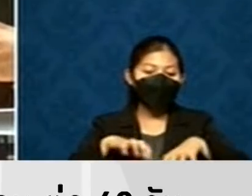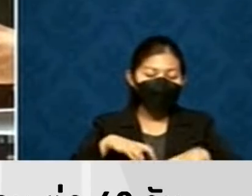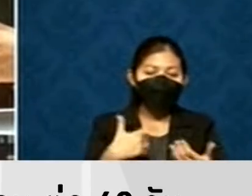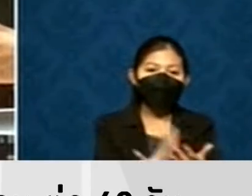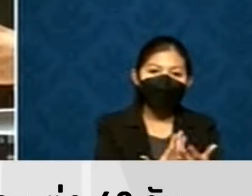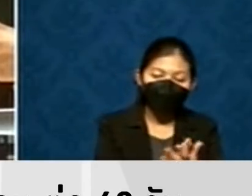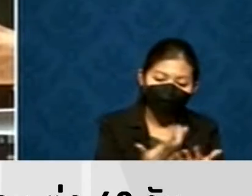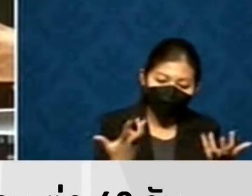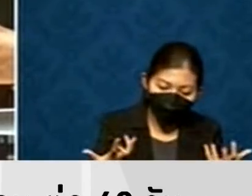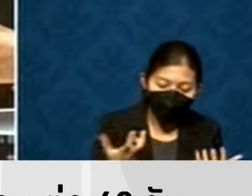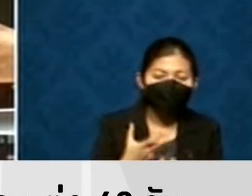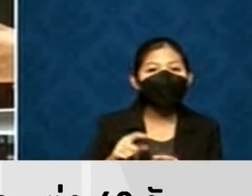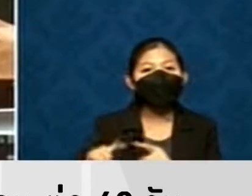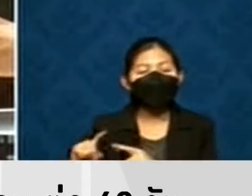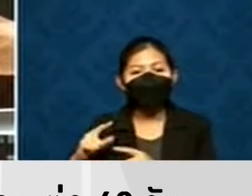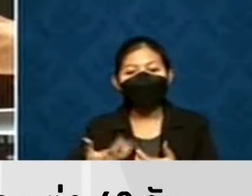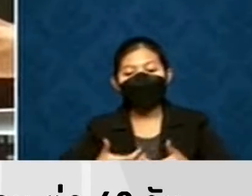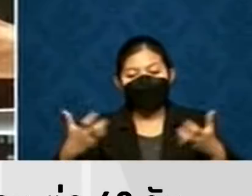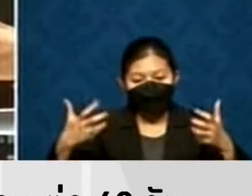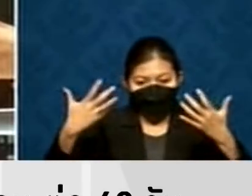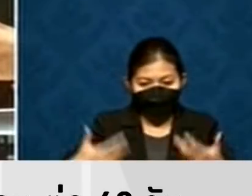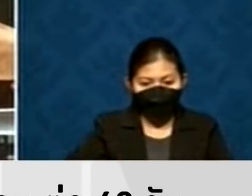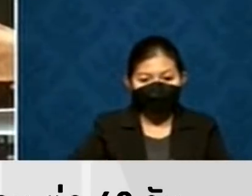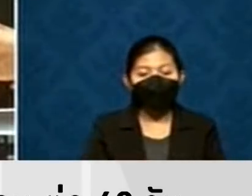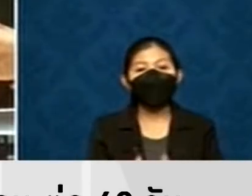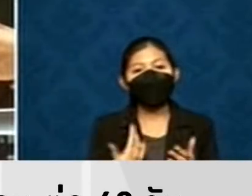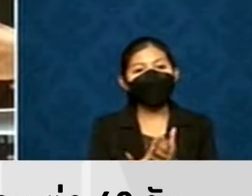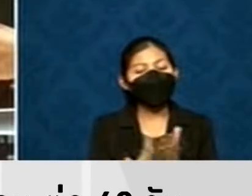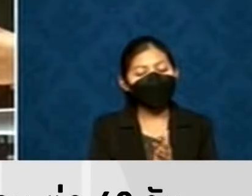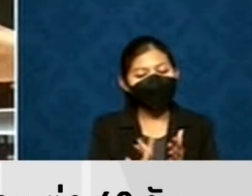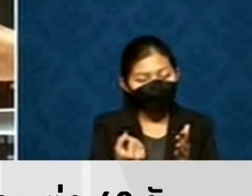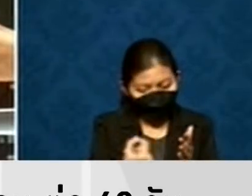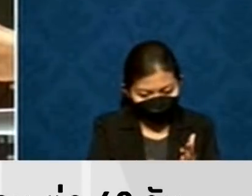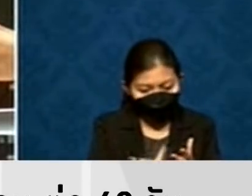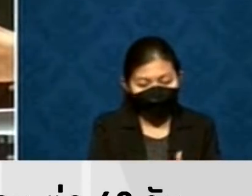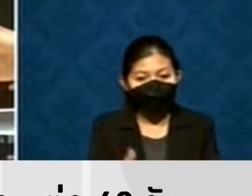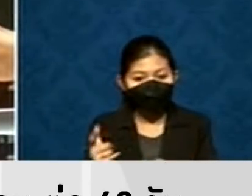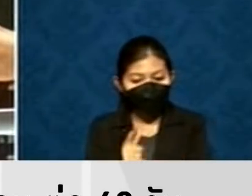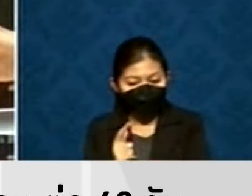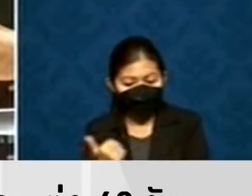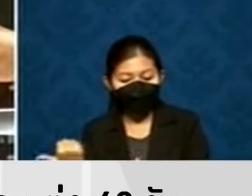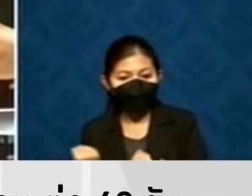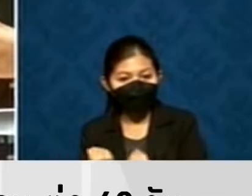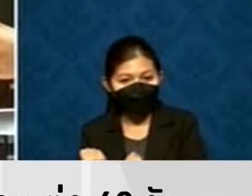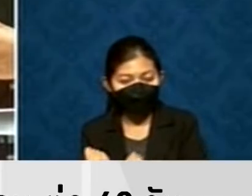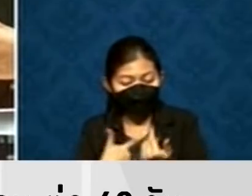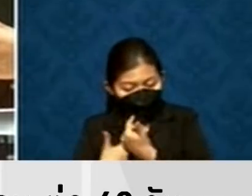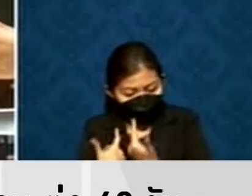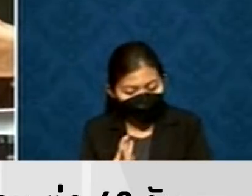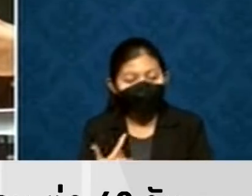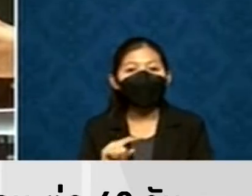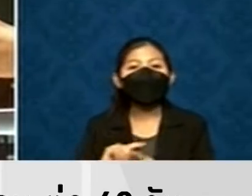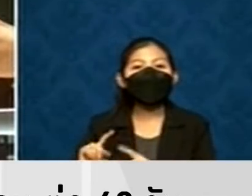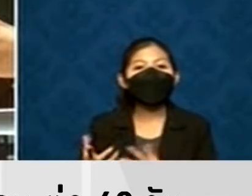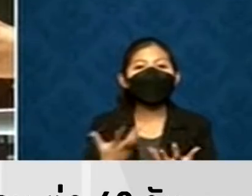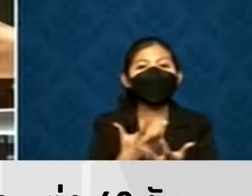การะเลี้ยงดูหลังสิ้นสุดการสมรส7ให้คู่สมรสที่เป็นเพศเดียวกันซึ่งจดทะเบียนสมรสโดยชอบด้วยกฎหมายสามารถรับผู้เย